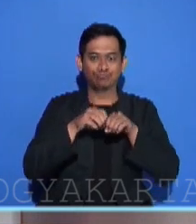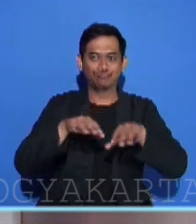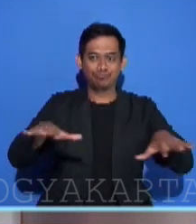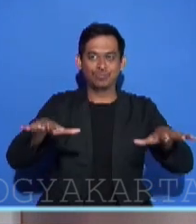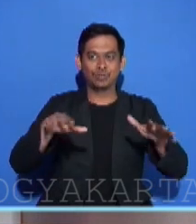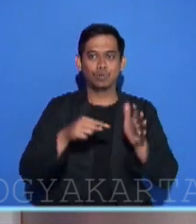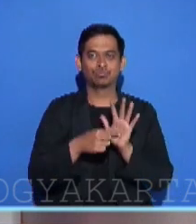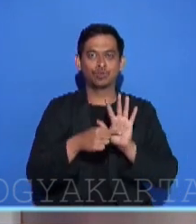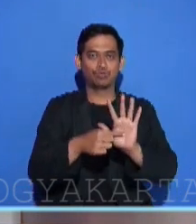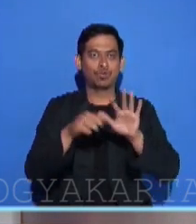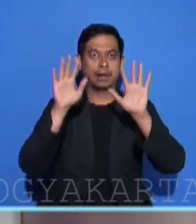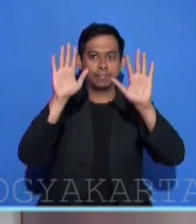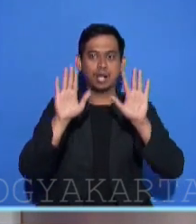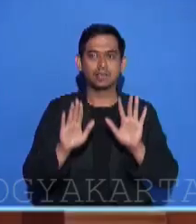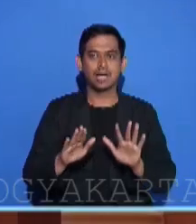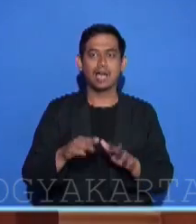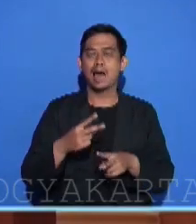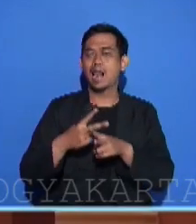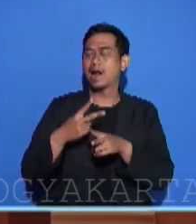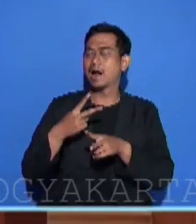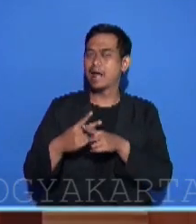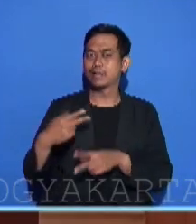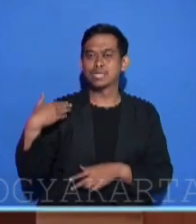pada pagelaran halal fashion.